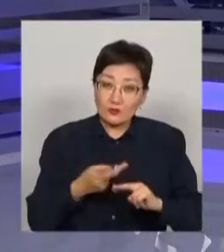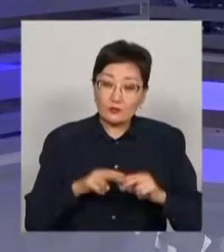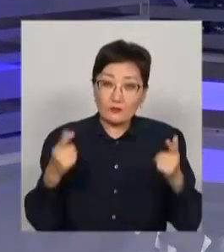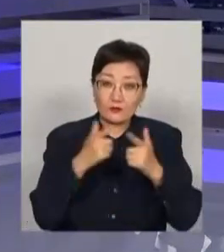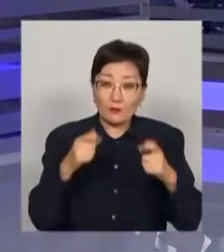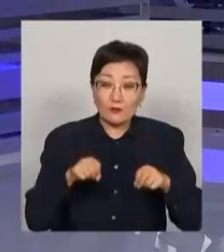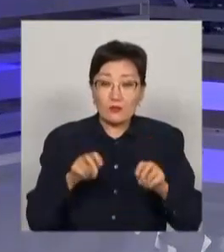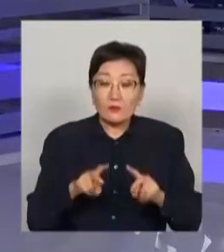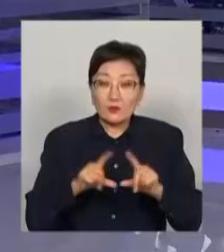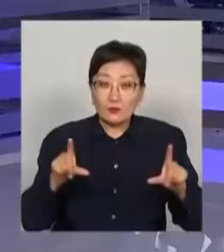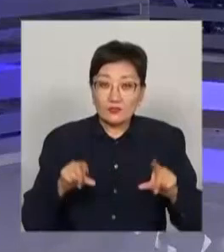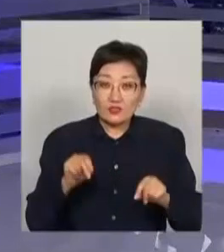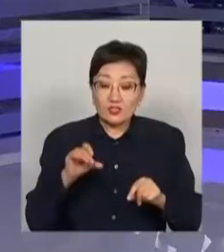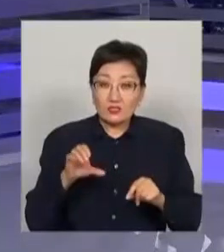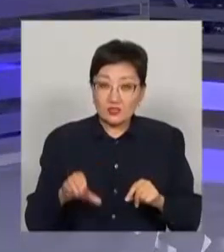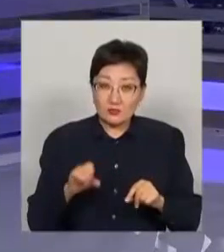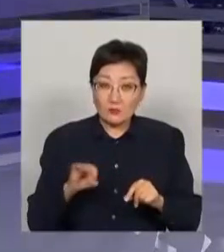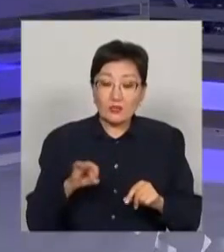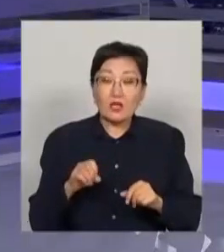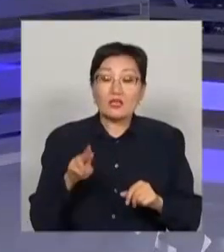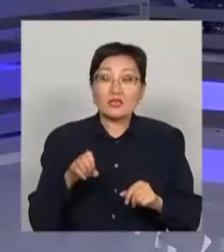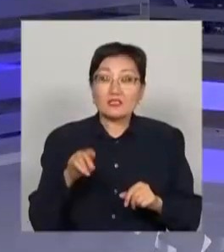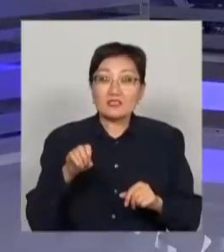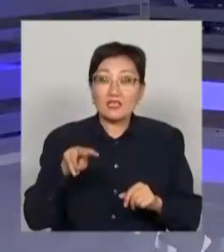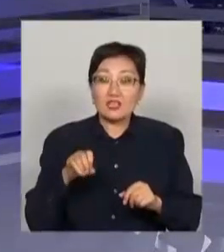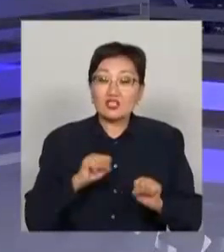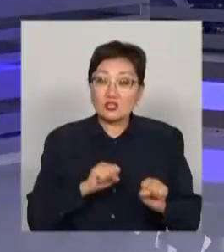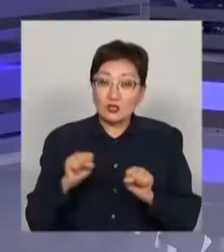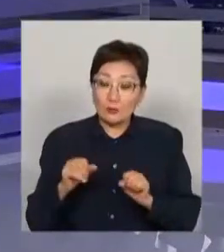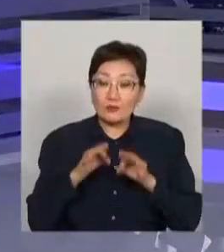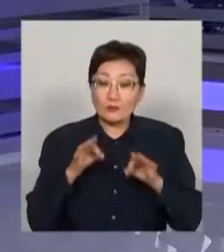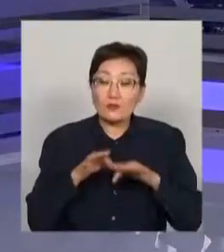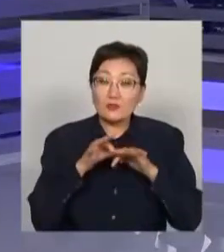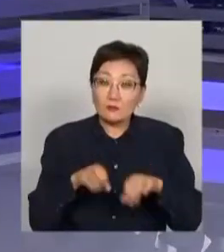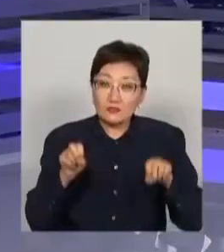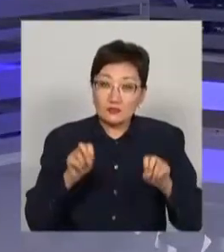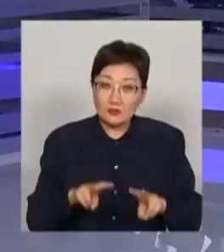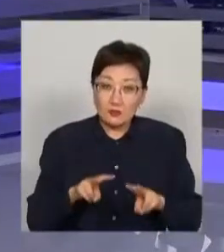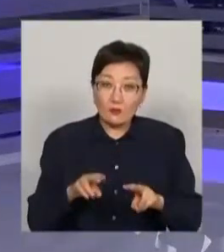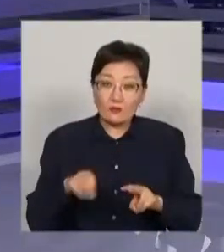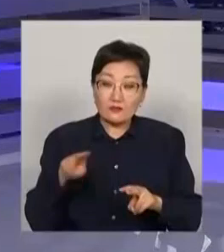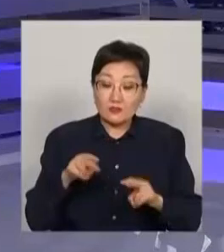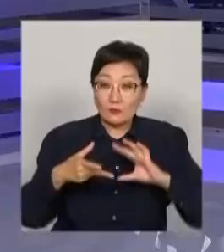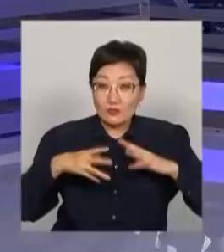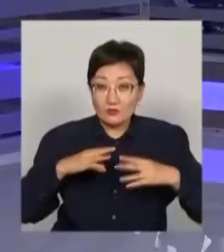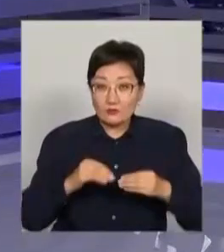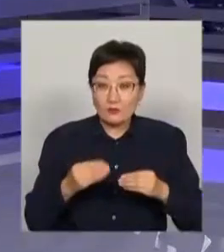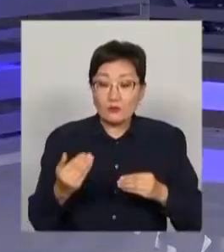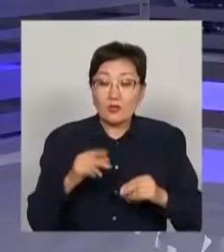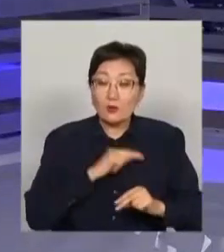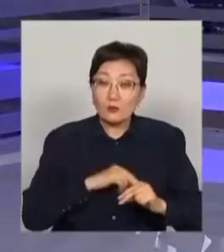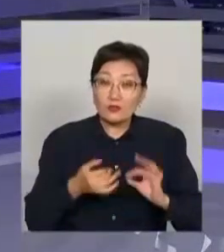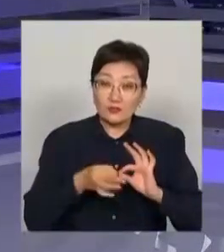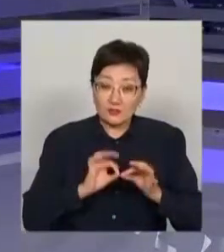сообщили сотрудники департамента по ЧС и КАС телезащиты. Сегодня они провели специальный облет. О результатах их работы